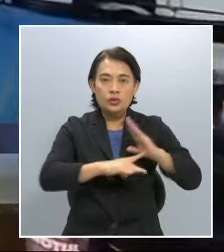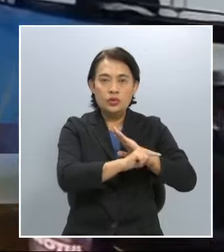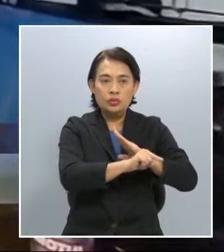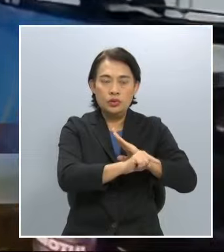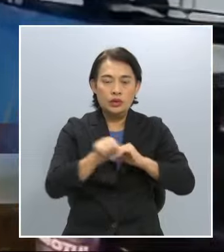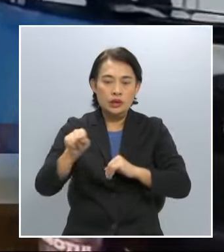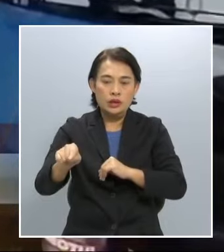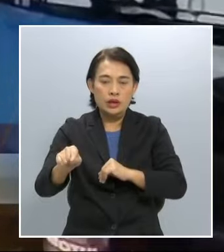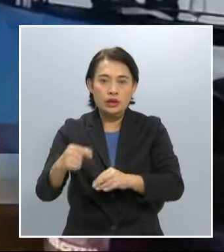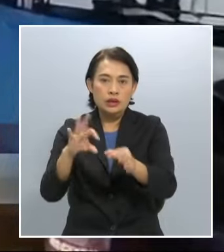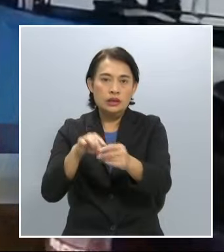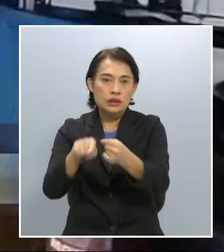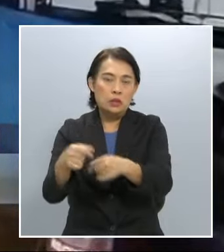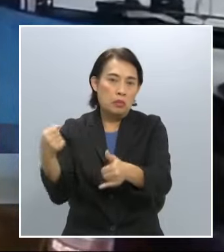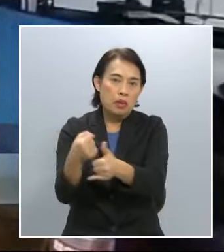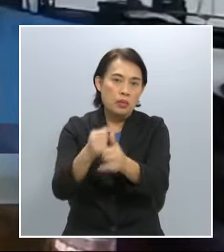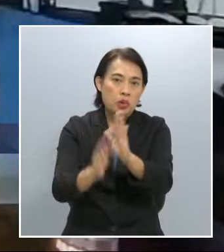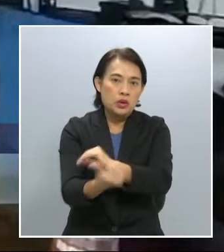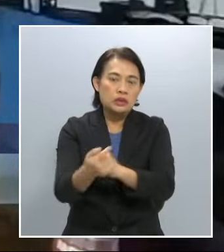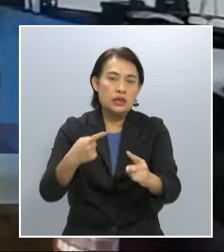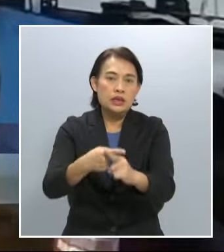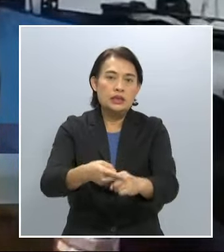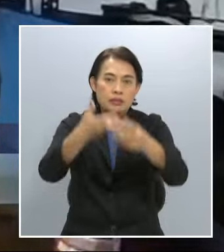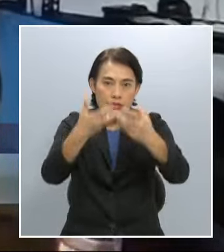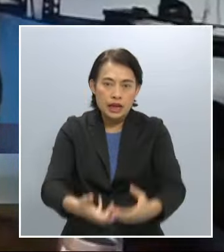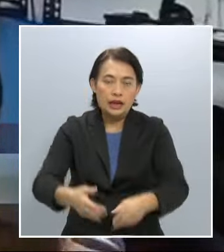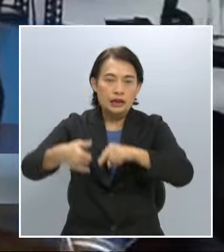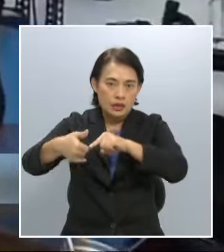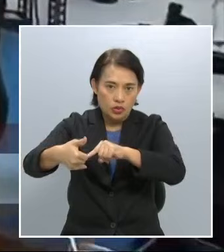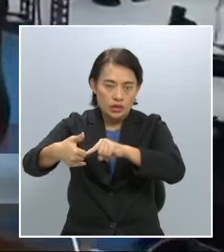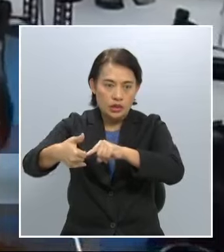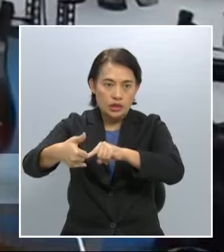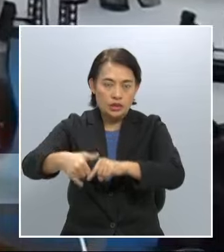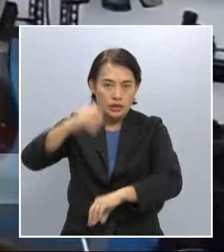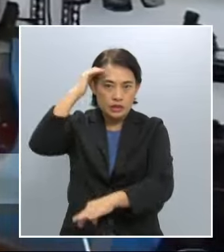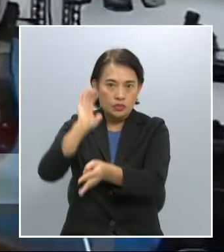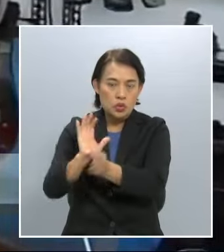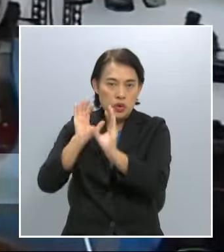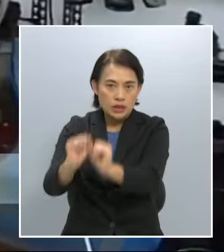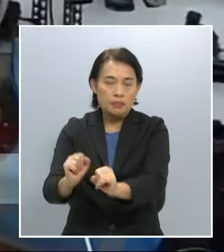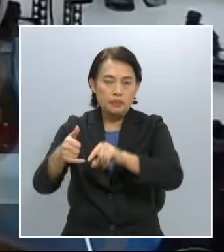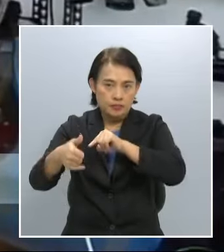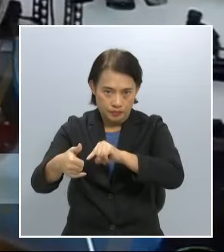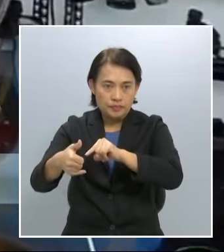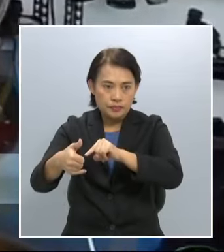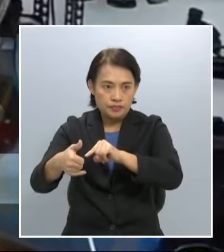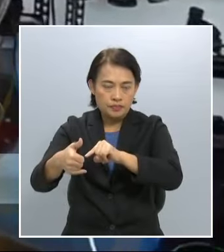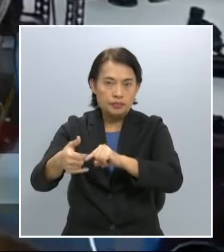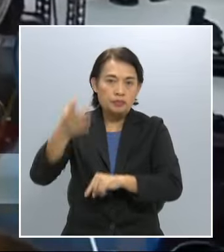ผู้อื่นเป็นเหตุให้อันตรายสาหัสในกรณีที่นายวุฒิรักษ์ซึ่งเป็นผู้ต้องหาที่ตำรวจจับเมื่อว